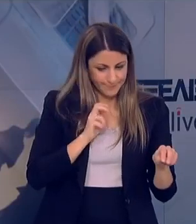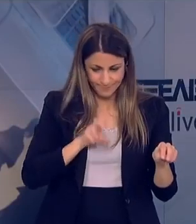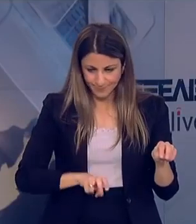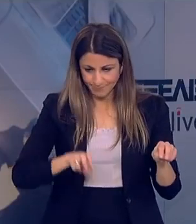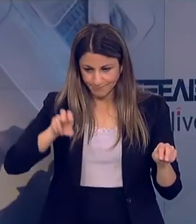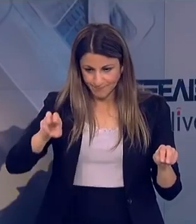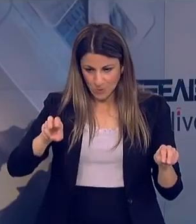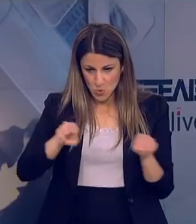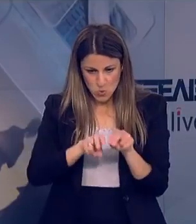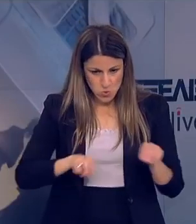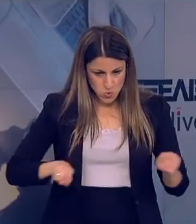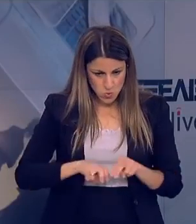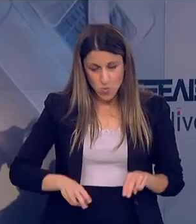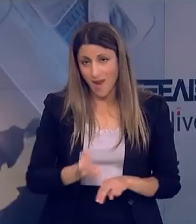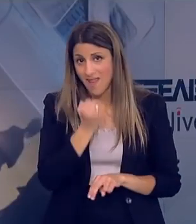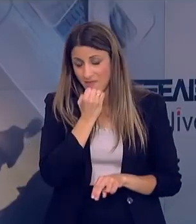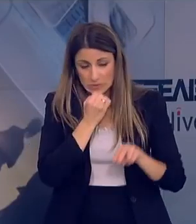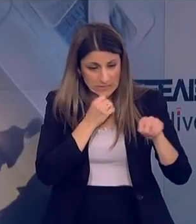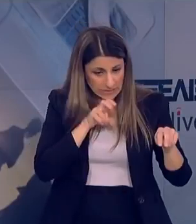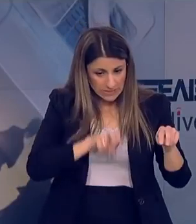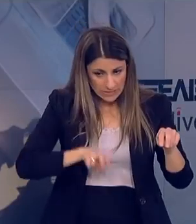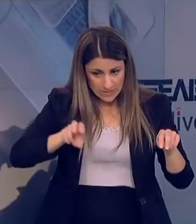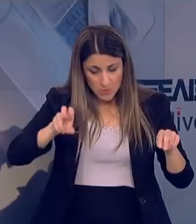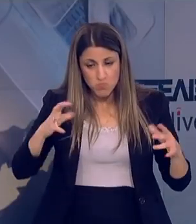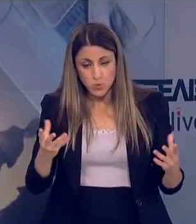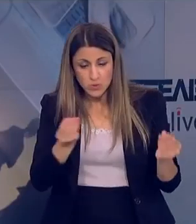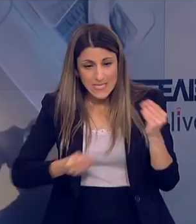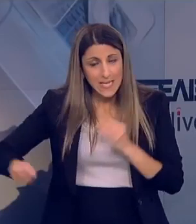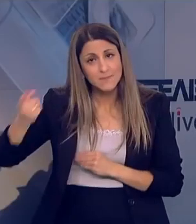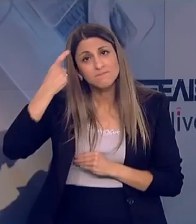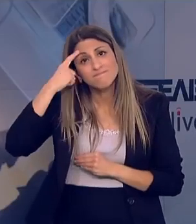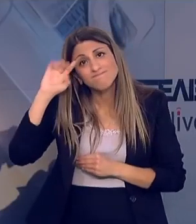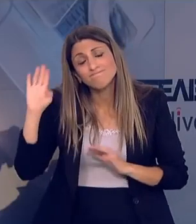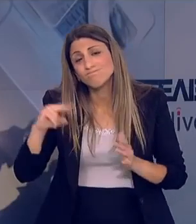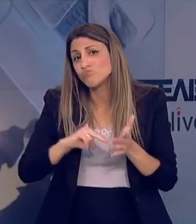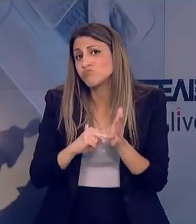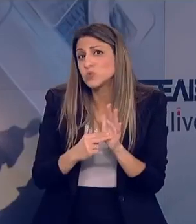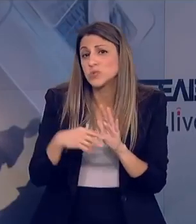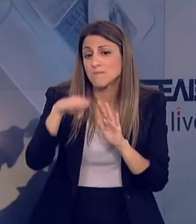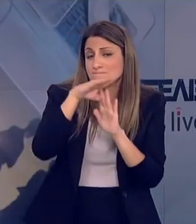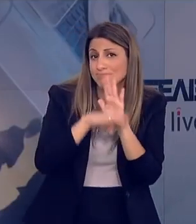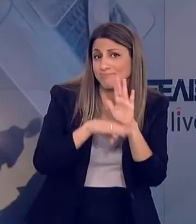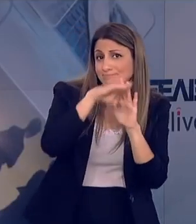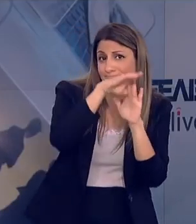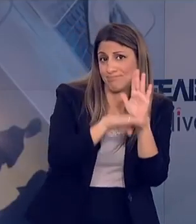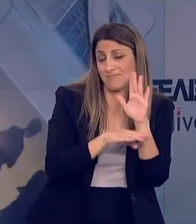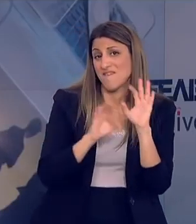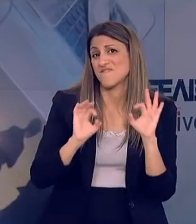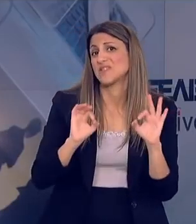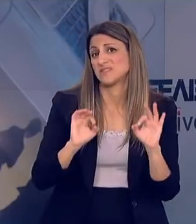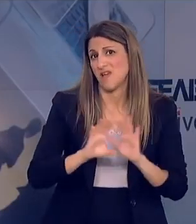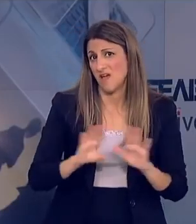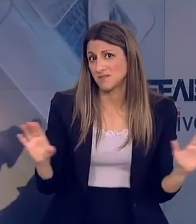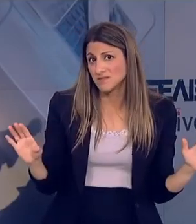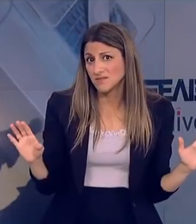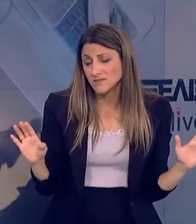επιβατών. Παντού θα χρειάζεται η προσοχή όσον αφορά τη χρήση μέτρων υγιεινής, εάν και εφόσον γίνει εφικτή